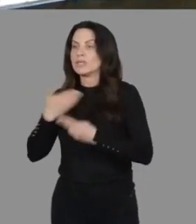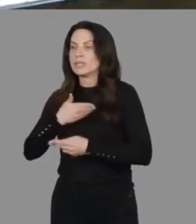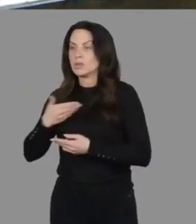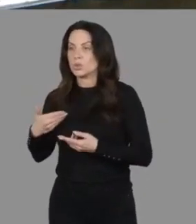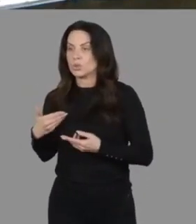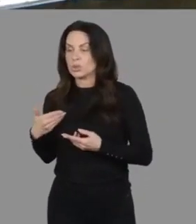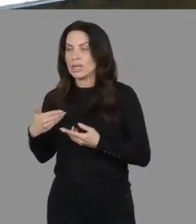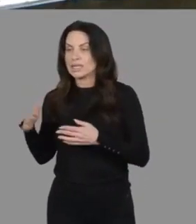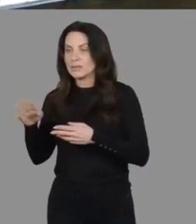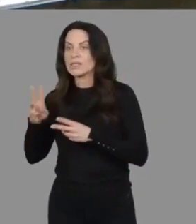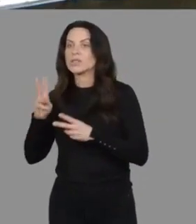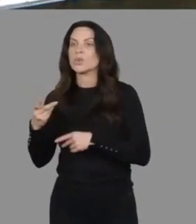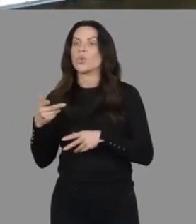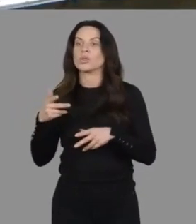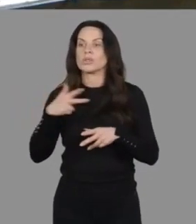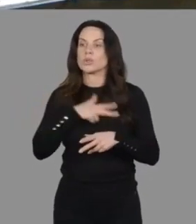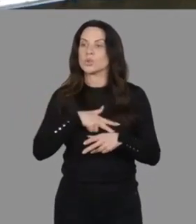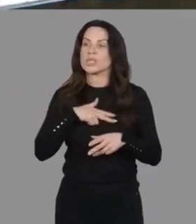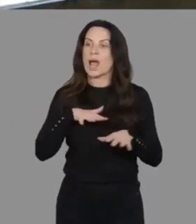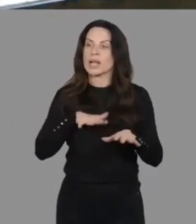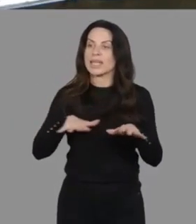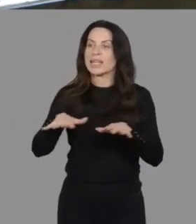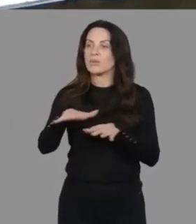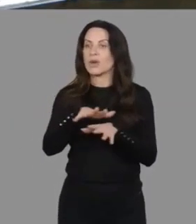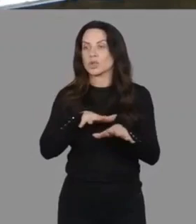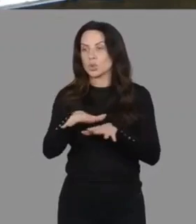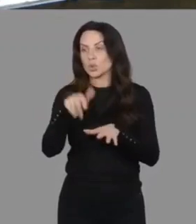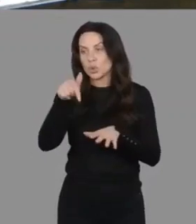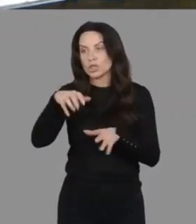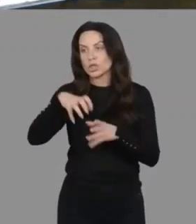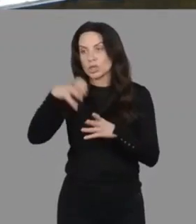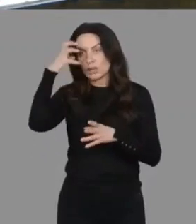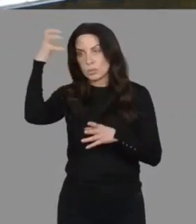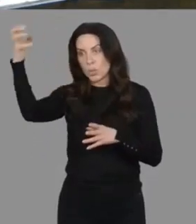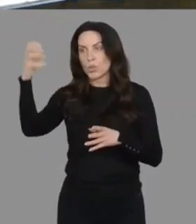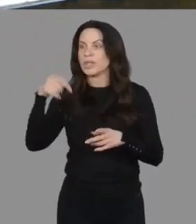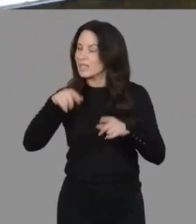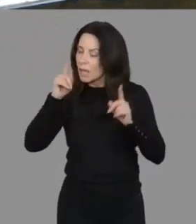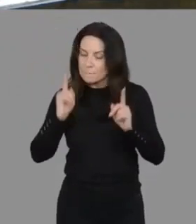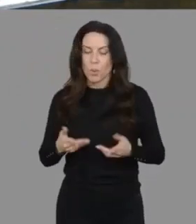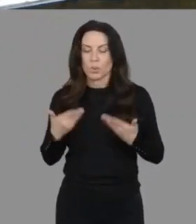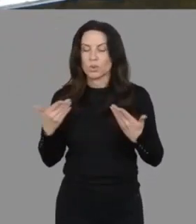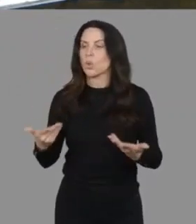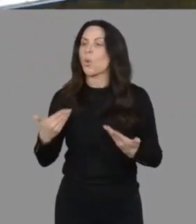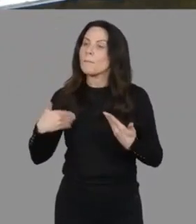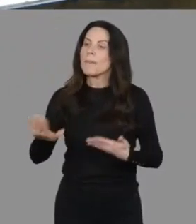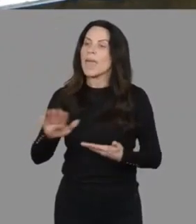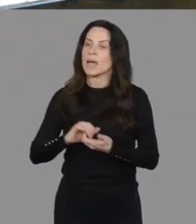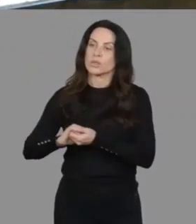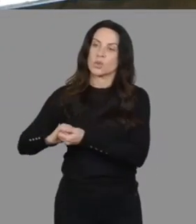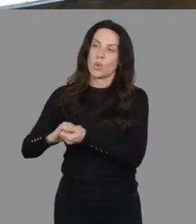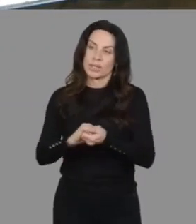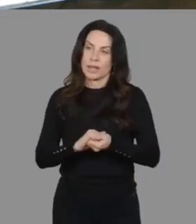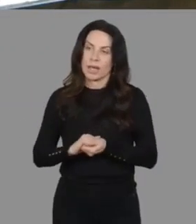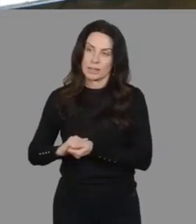sozialen Infrastruktur unserer Stadt sein. Es geht um mehr Solidarität.